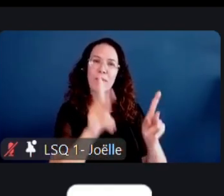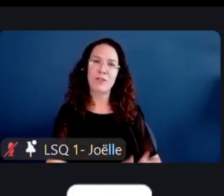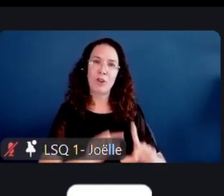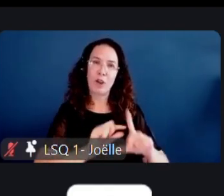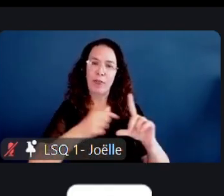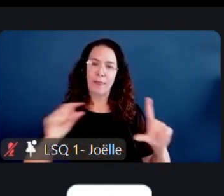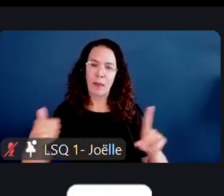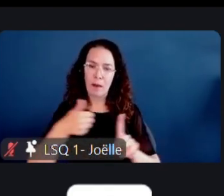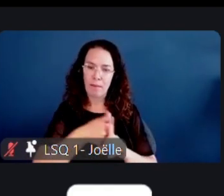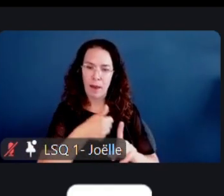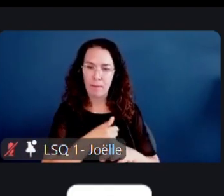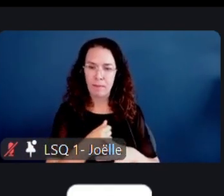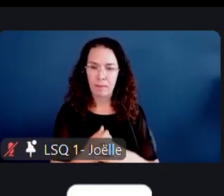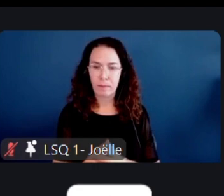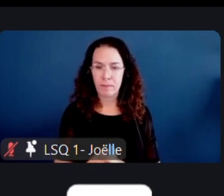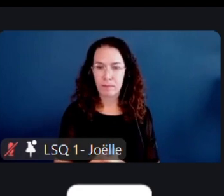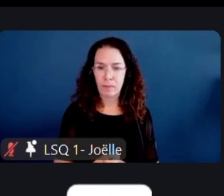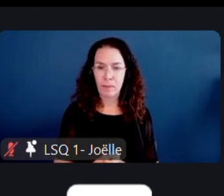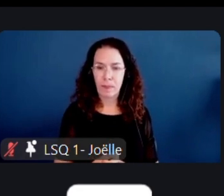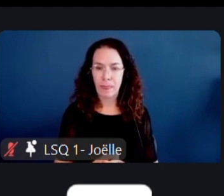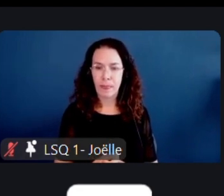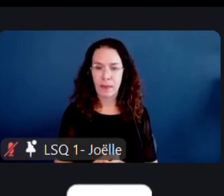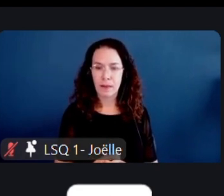de LGBTQIA+.